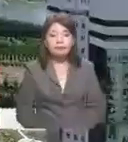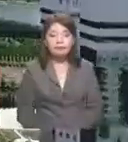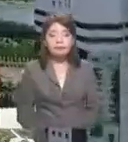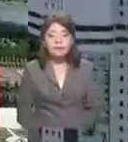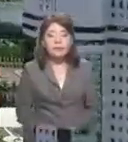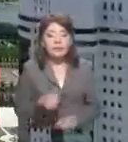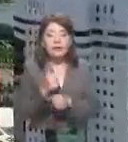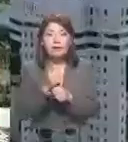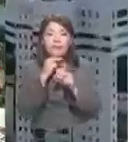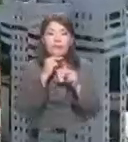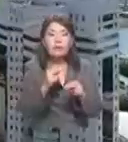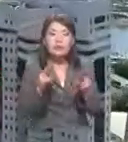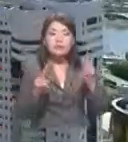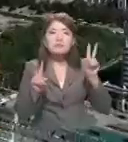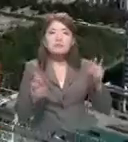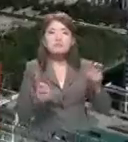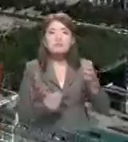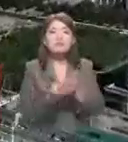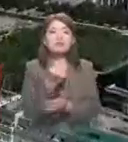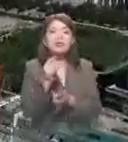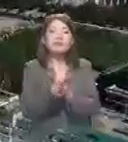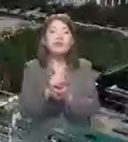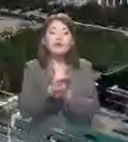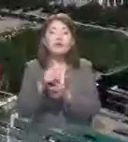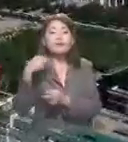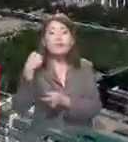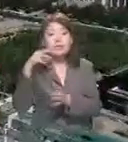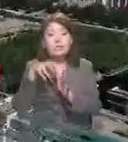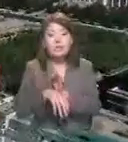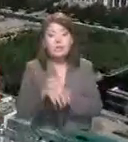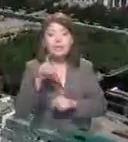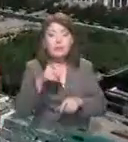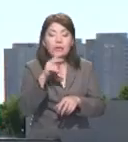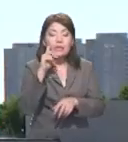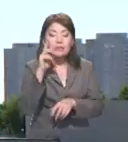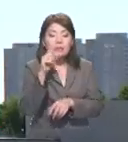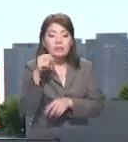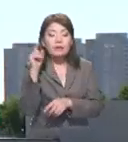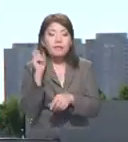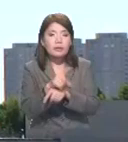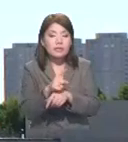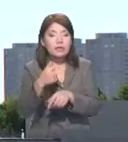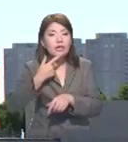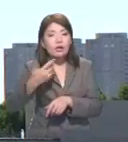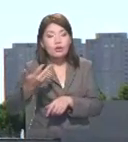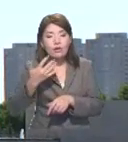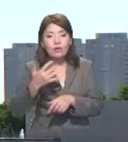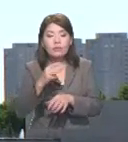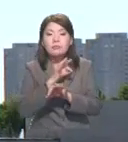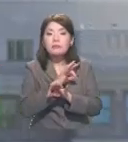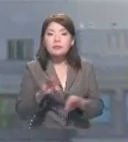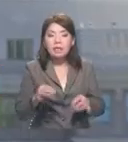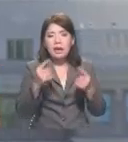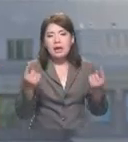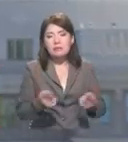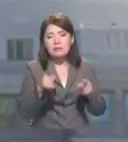Основное внимание публикации было приковано к реформам президента. В частности, нередко упоминалось, что послание Касым-Жомарта Токаева было не банальным, а представляло